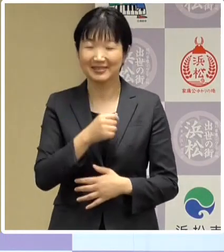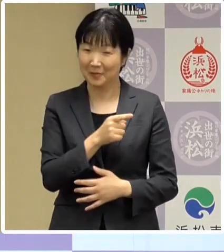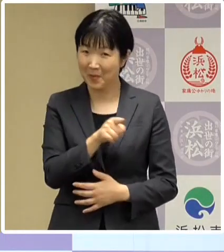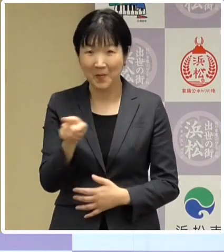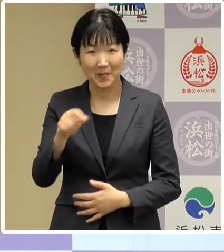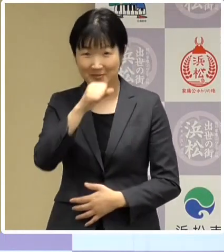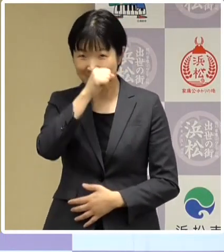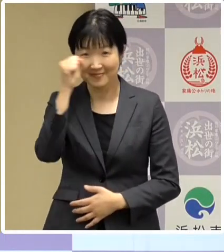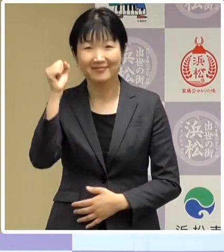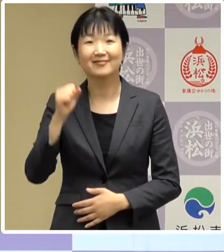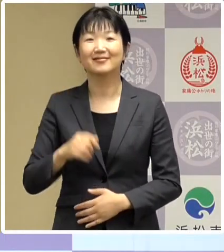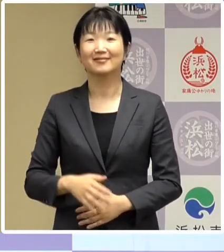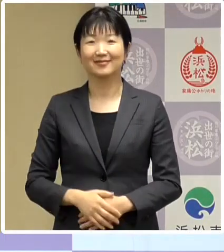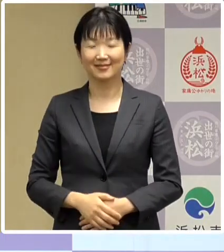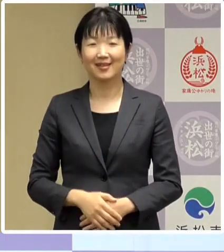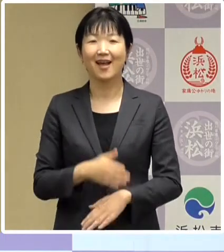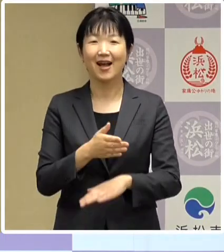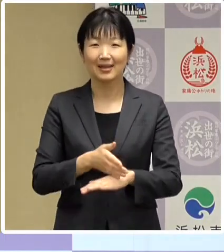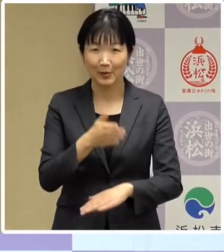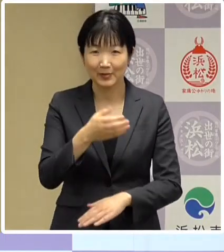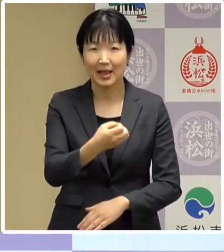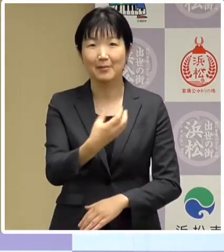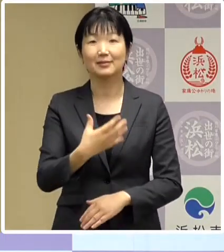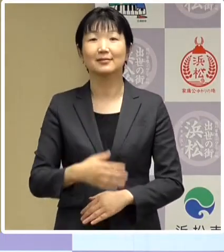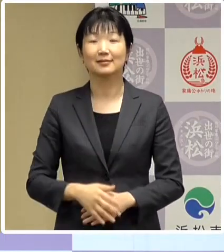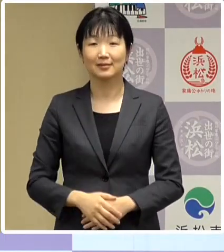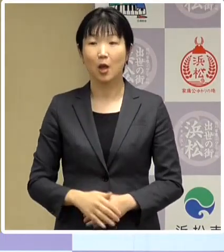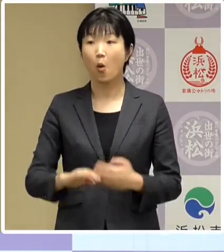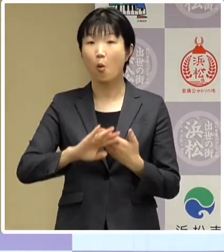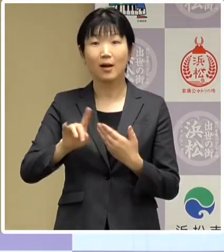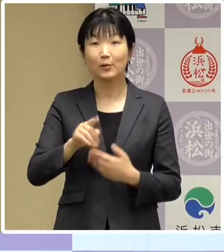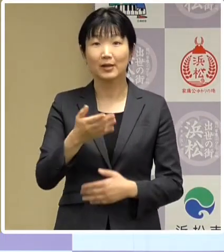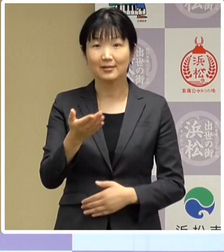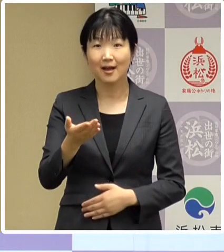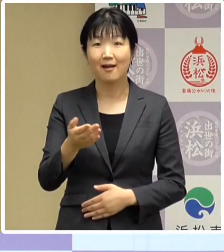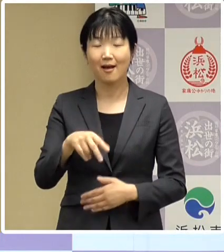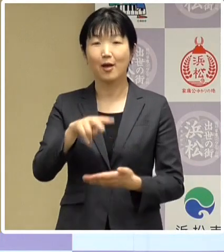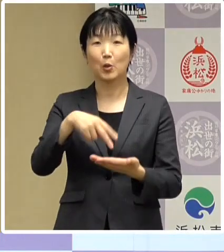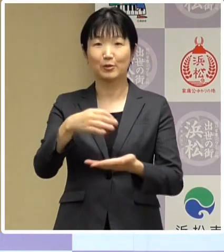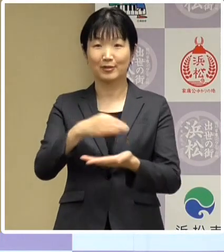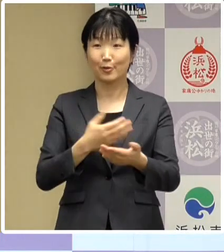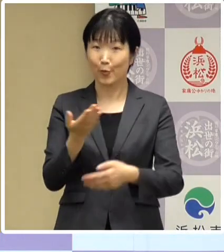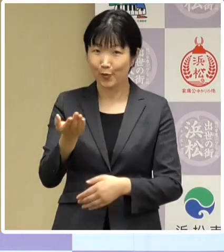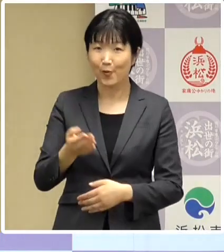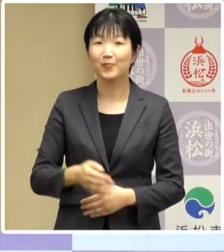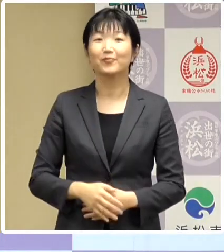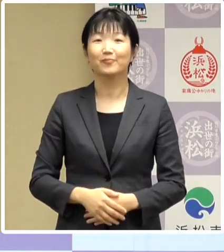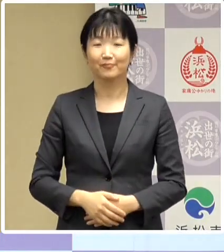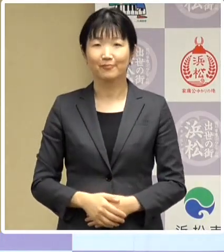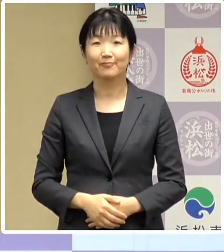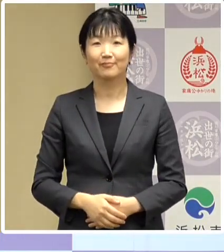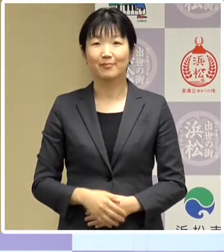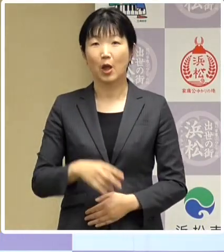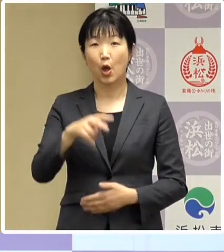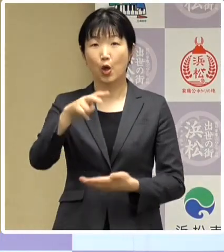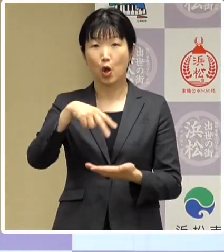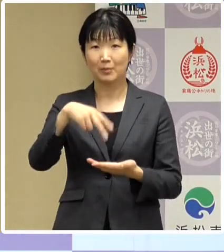ございます。 はい、他にはいかがでしょうか。はい、 読売新聞の佐田です。はい、